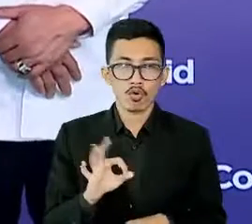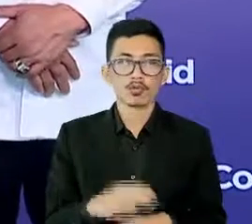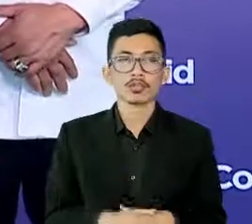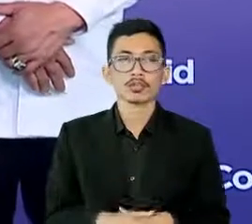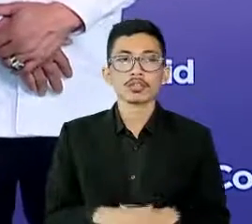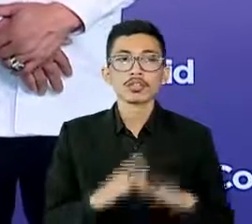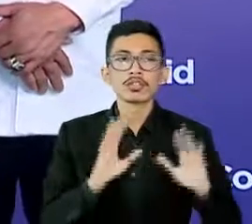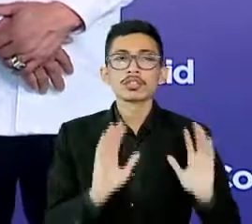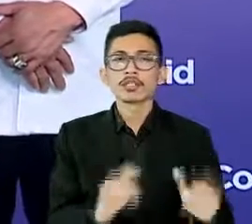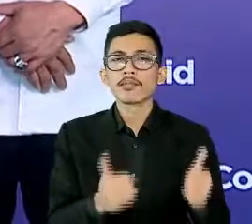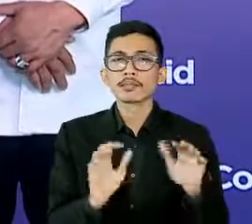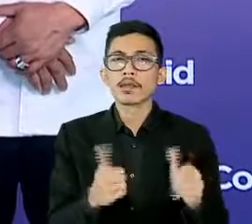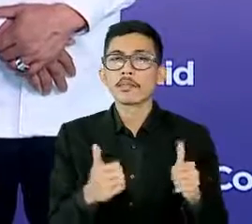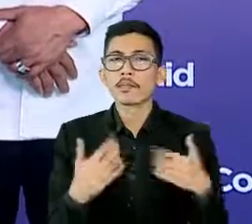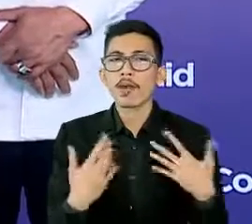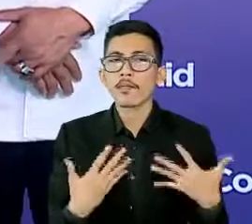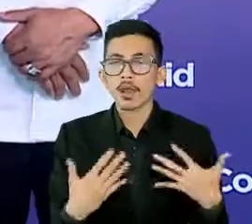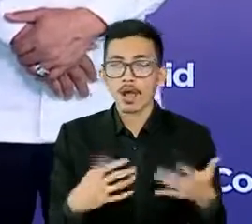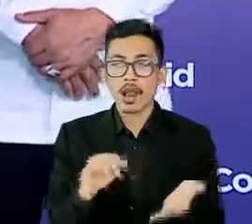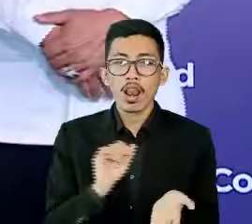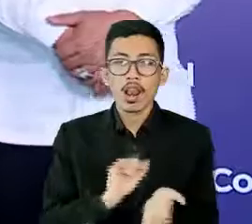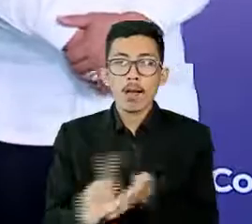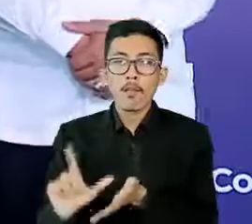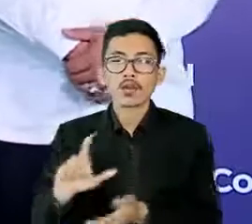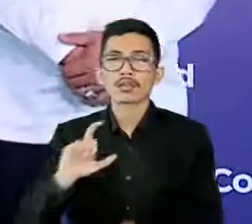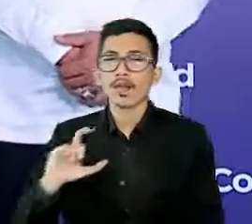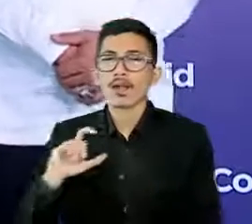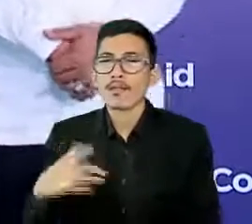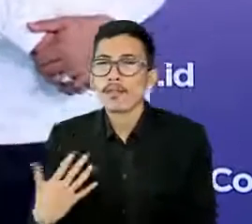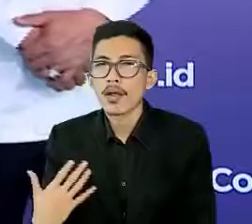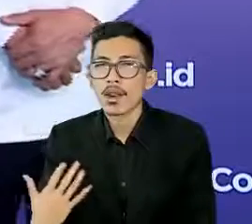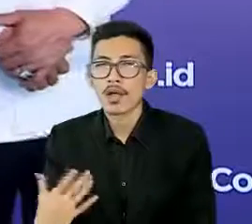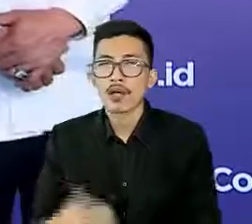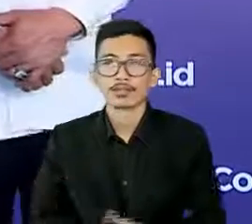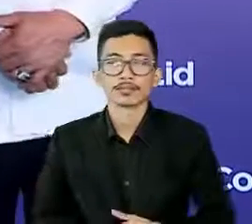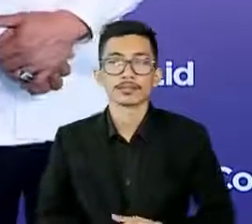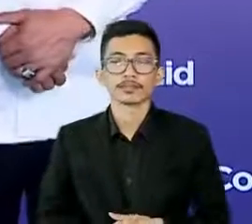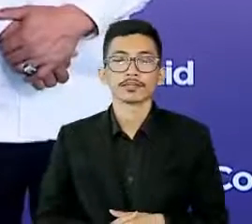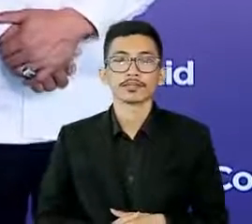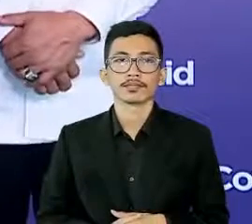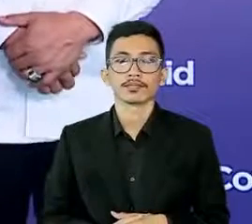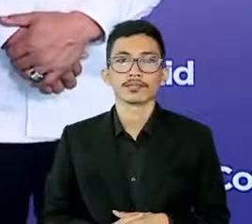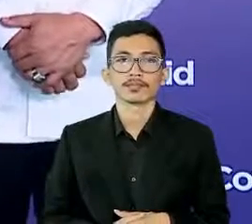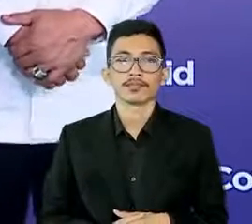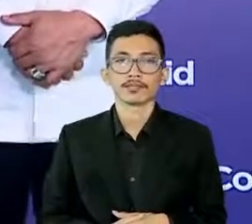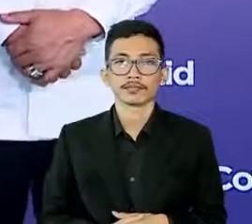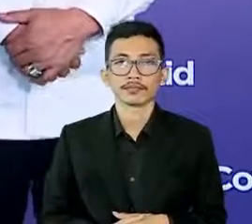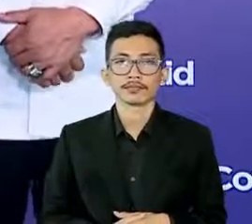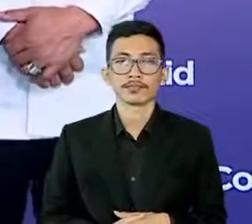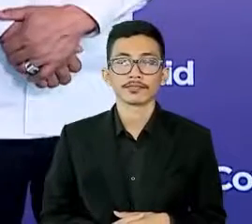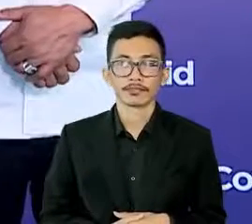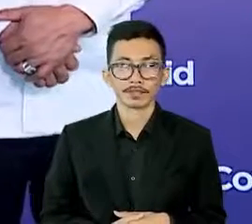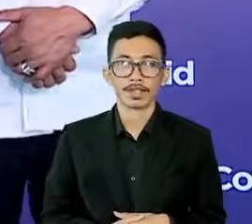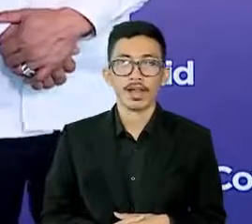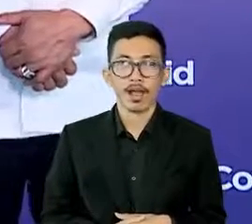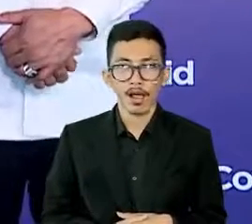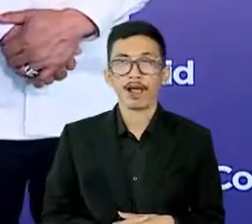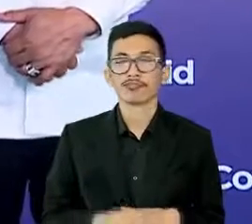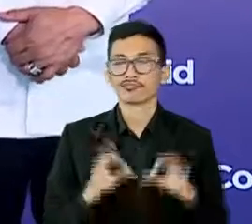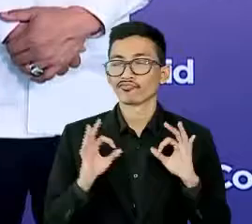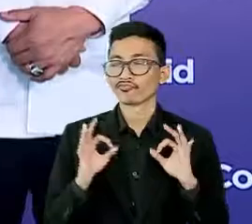dipersiapkan dan bagaimana mekanisme pelaporan nya terima kasih Pak ya Jadi TNI sudah